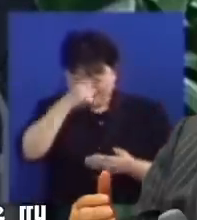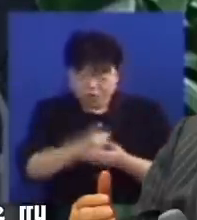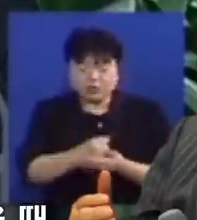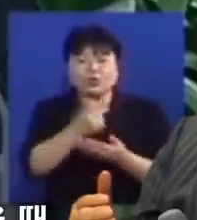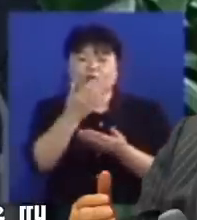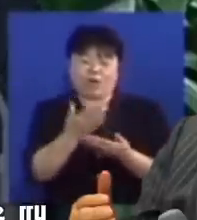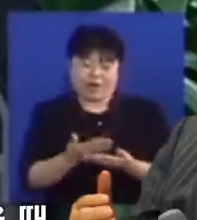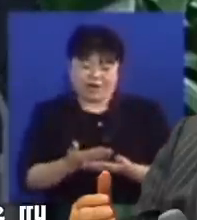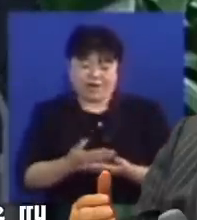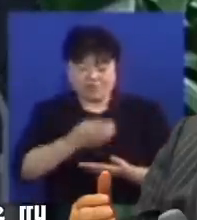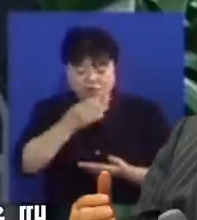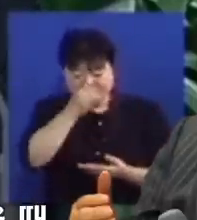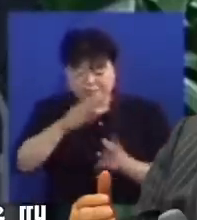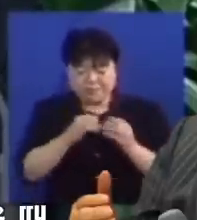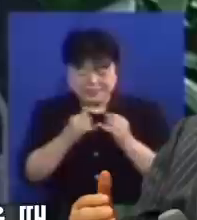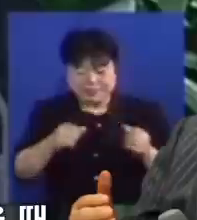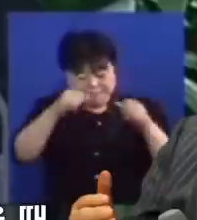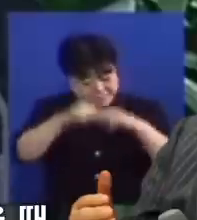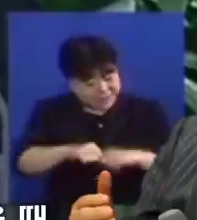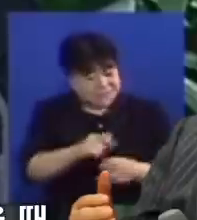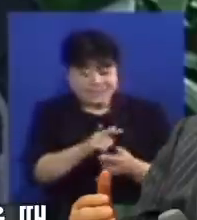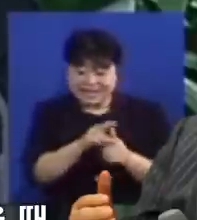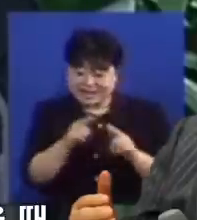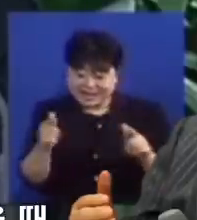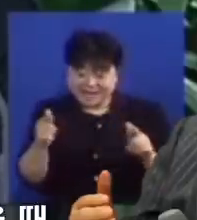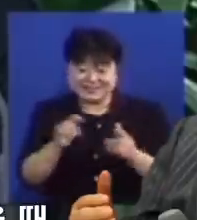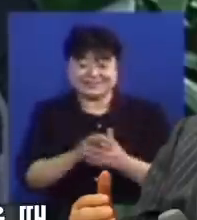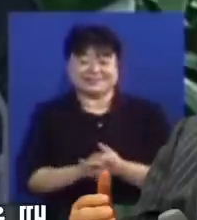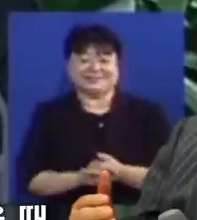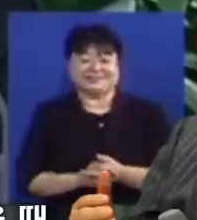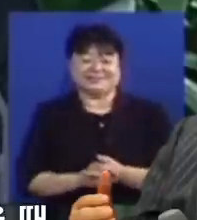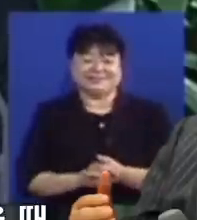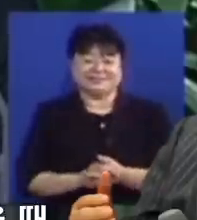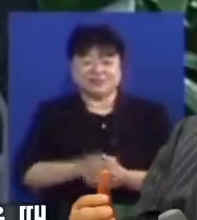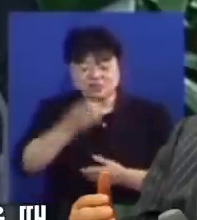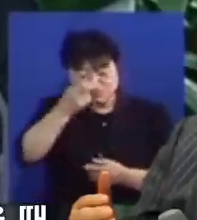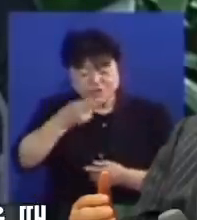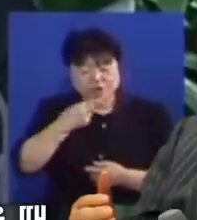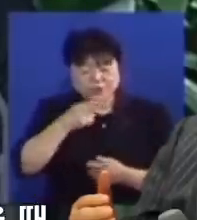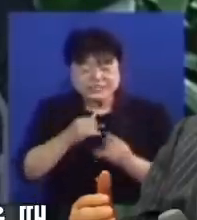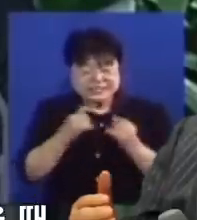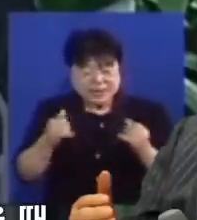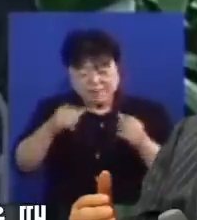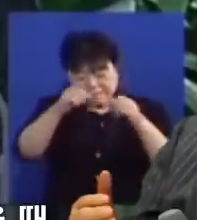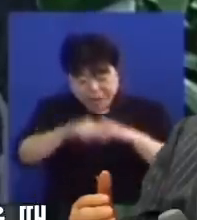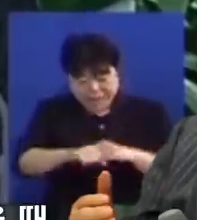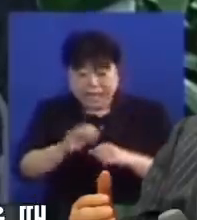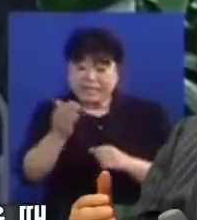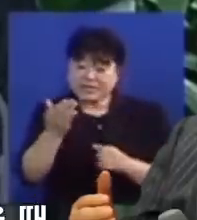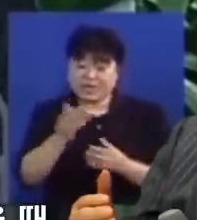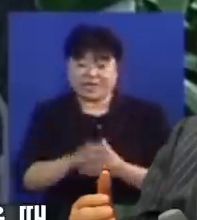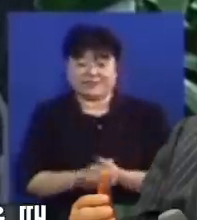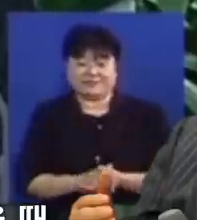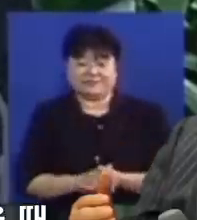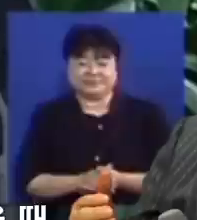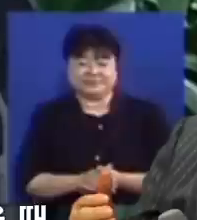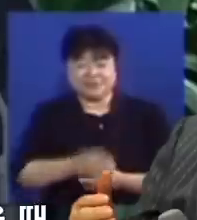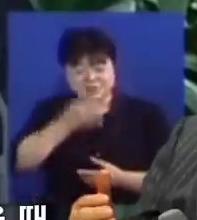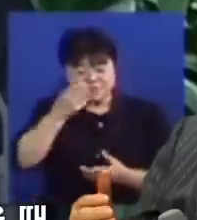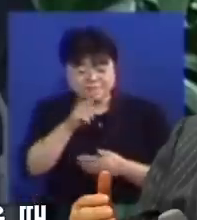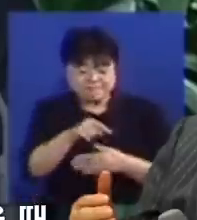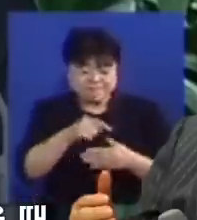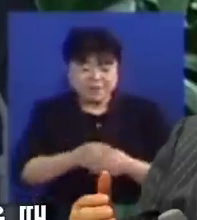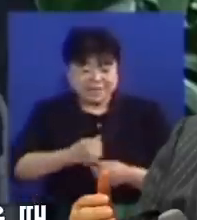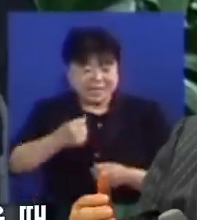것입니다. 꿈이 있는 백성은 망하지 않습니다. 꿈이 없는 백성은 망한다고 말한 것입니다. 꿈을